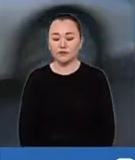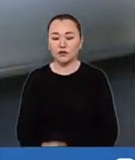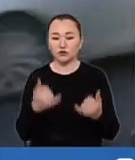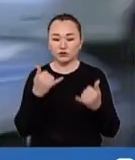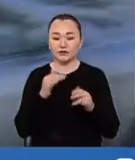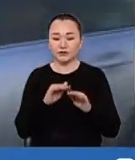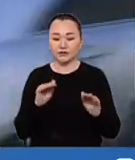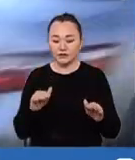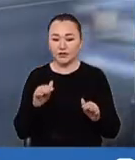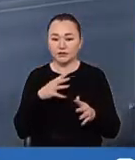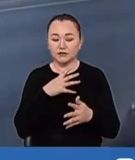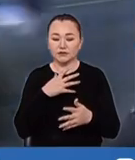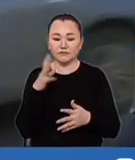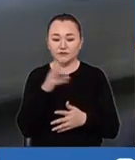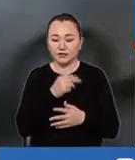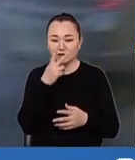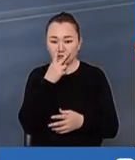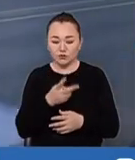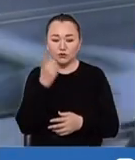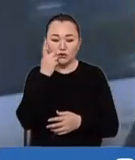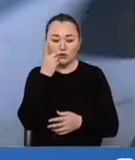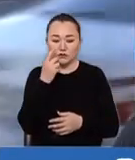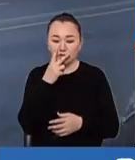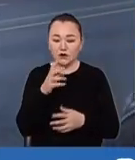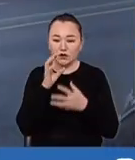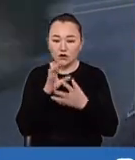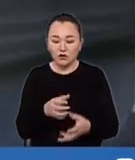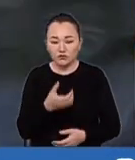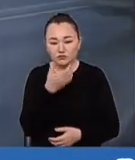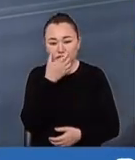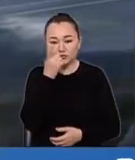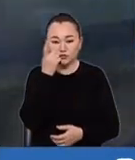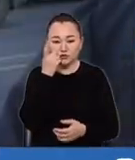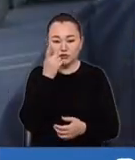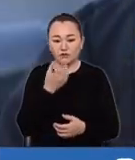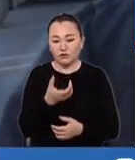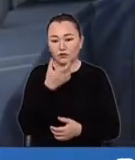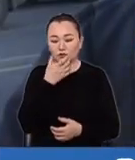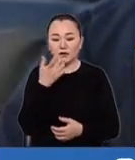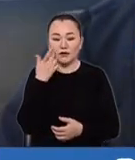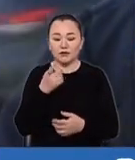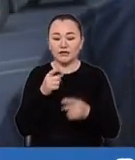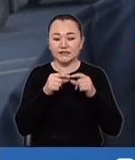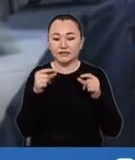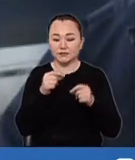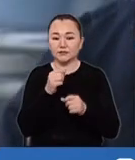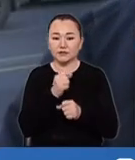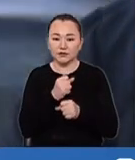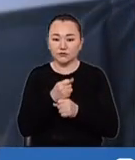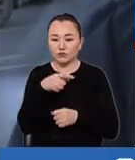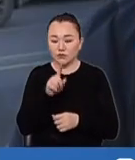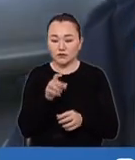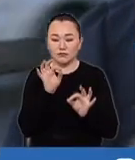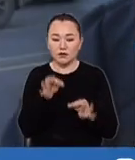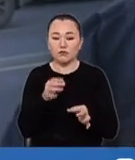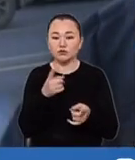Қазіргі балалар көздерінің бәрі телефонда. Көресің, автобуста да телефонда отырады көздерінде. Осы SIM-карта жасалғаны ол дұрыс.